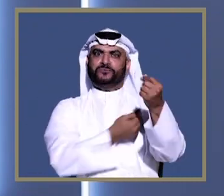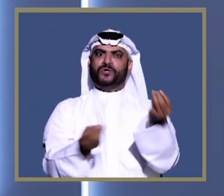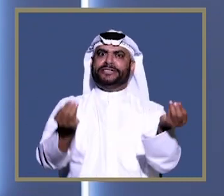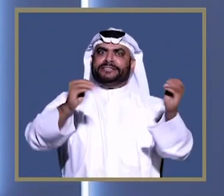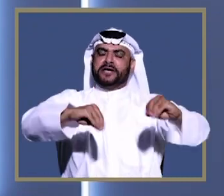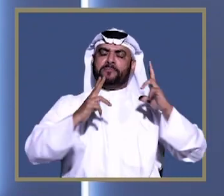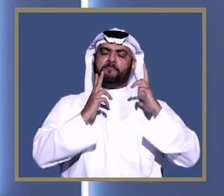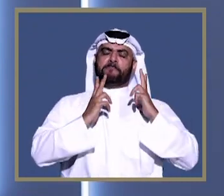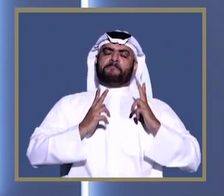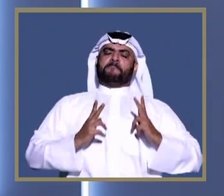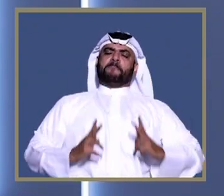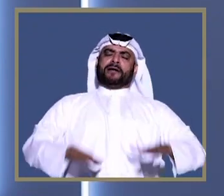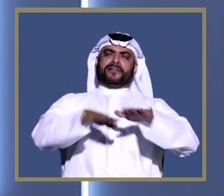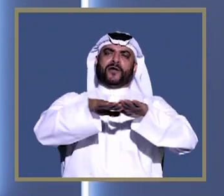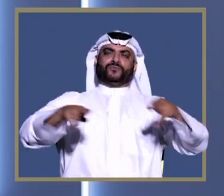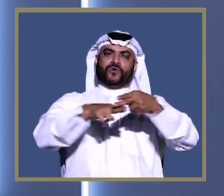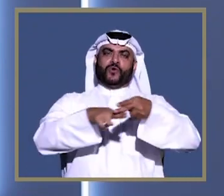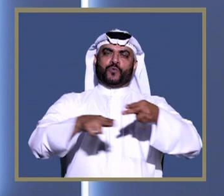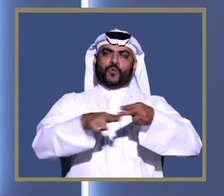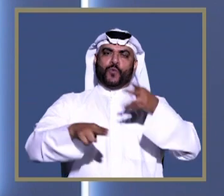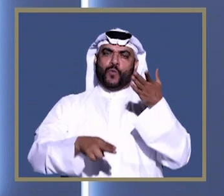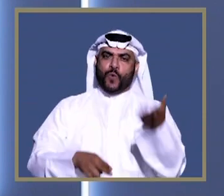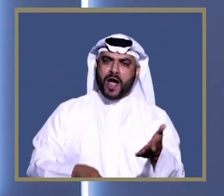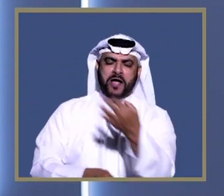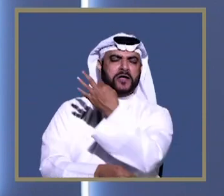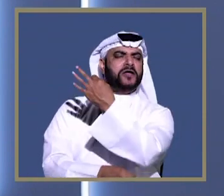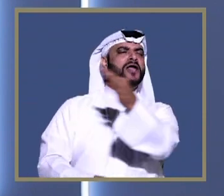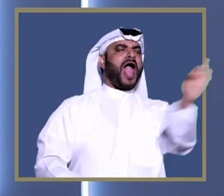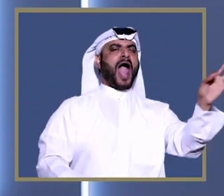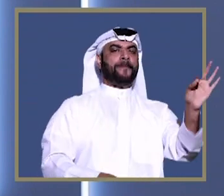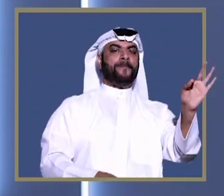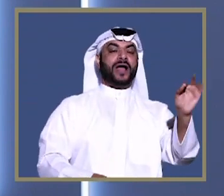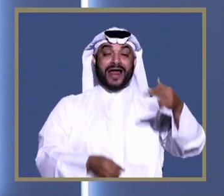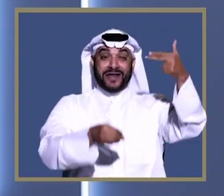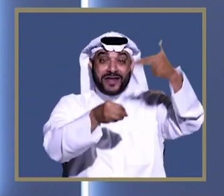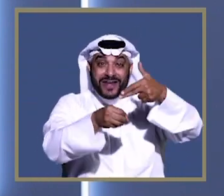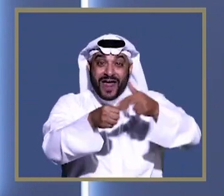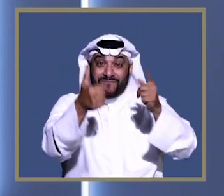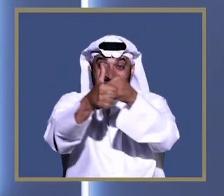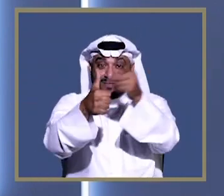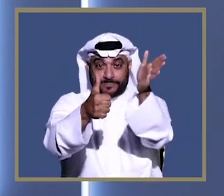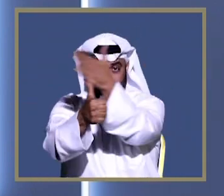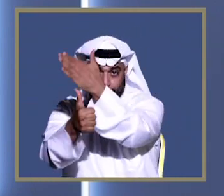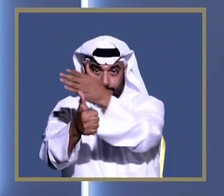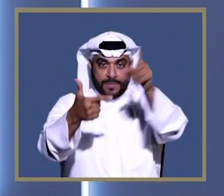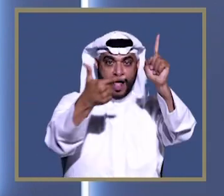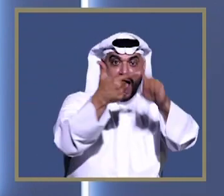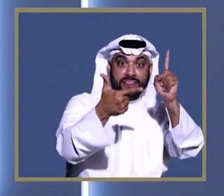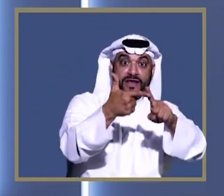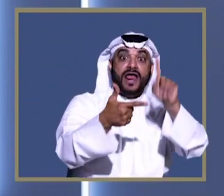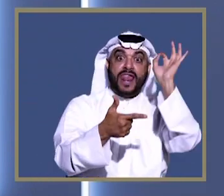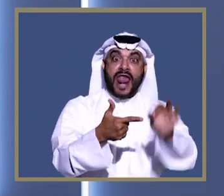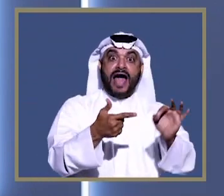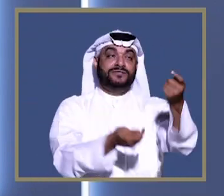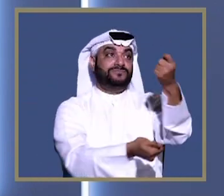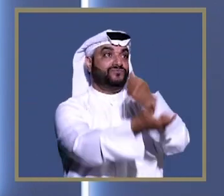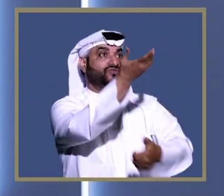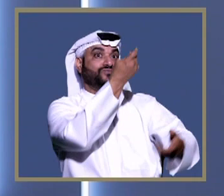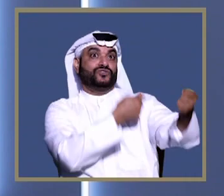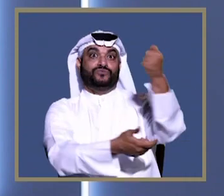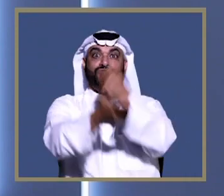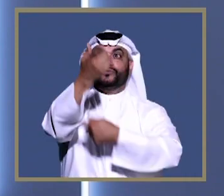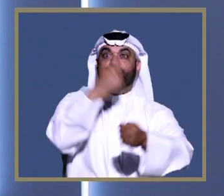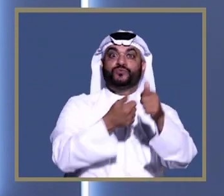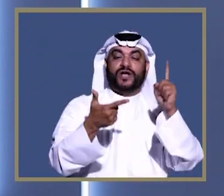رفاه المواطن الكويتي ولا يجعل الدولة معتمدة بشكل أساسي على النفط، والذي إن حصل انخفاض